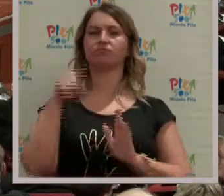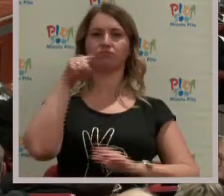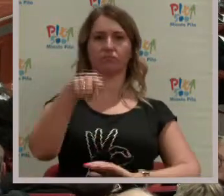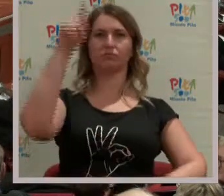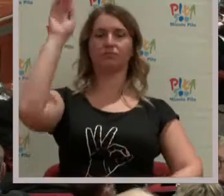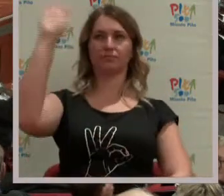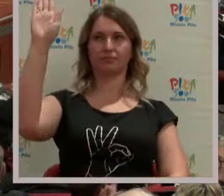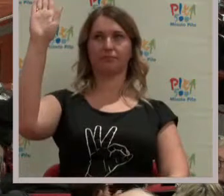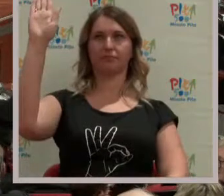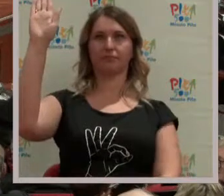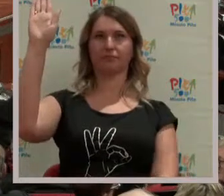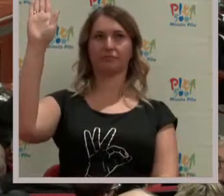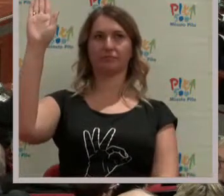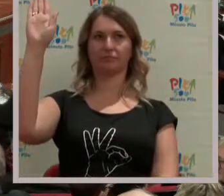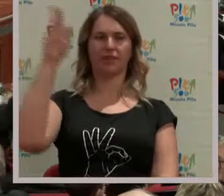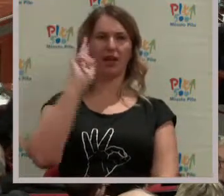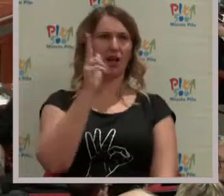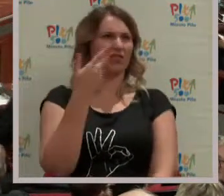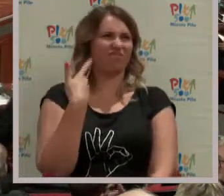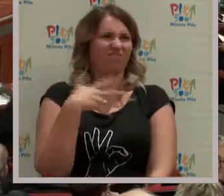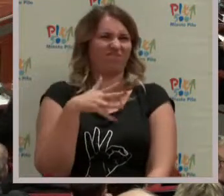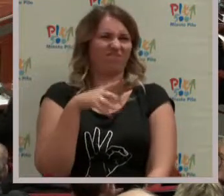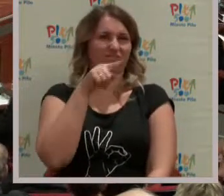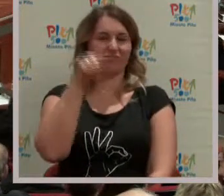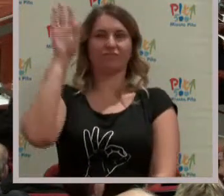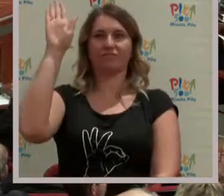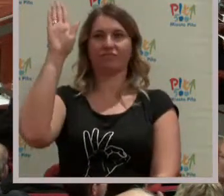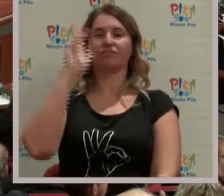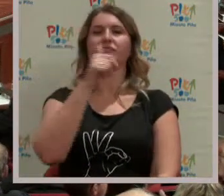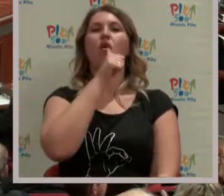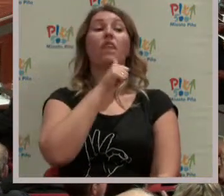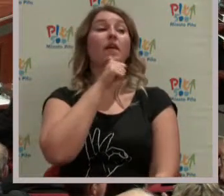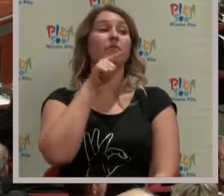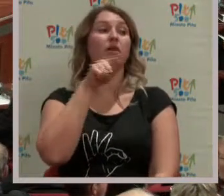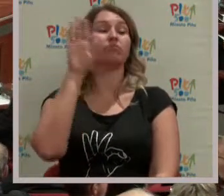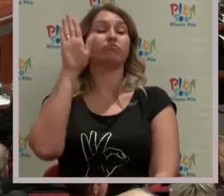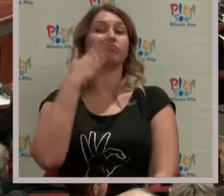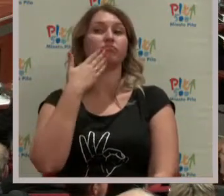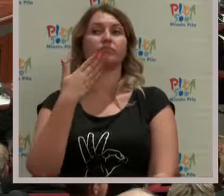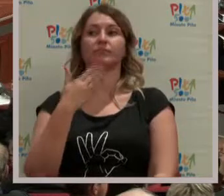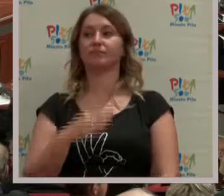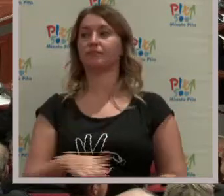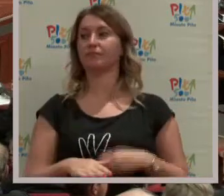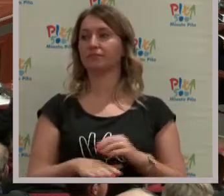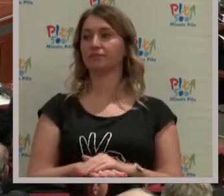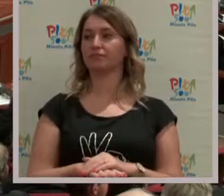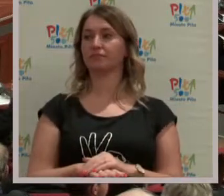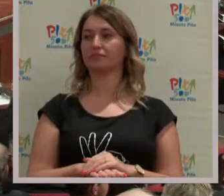podniesienie ręki i naciśnięcie przycisku dziękuję bardzo kto jest przeciw dziękuję kto się wstrzymał dziękuję